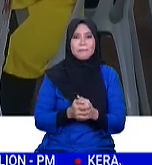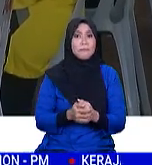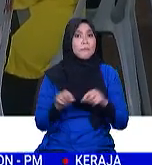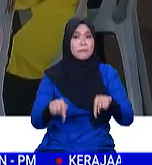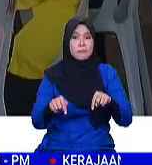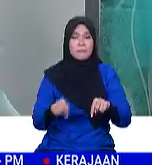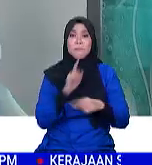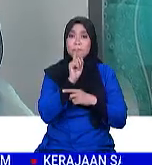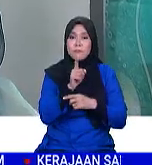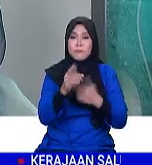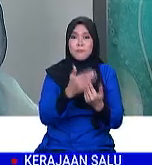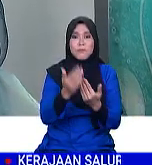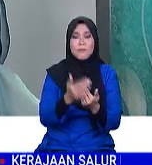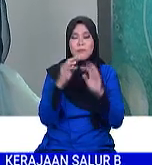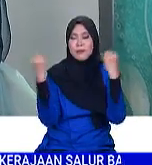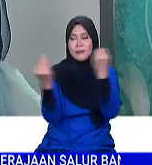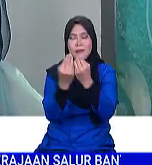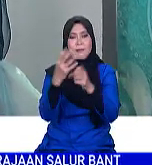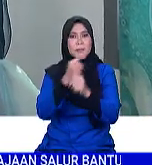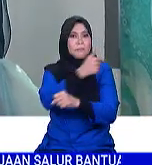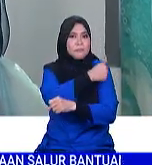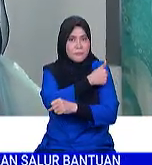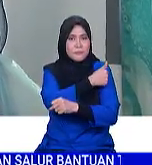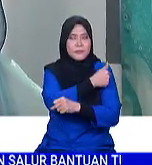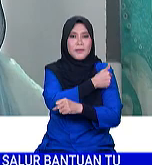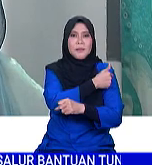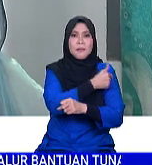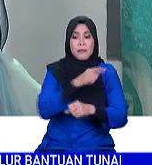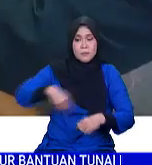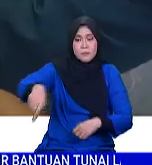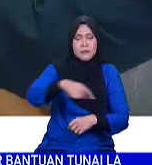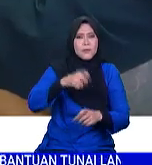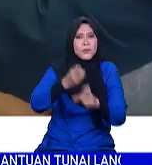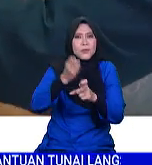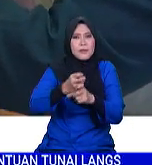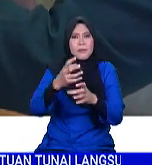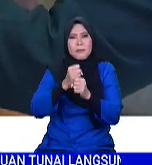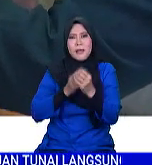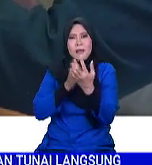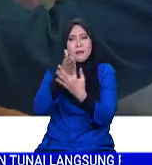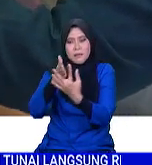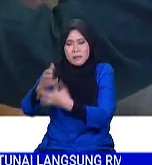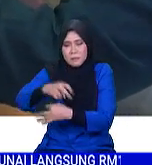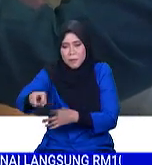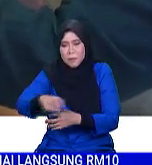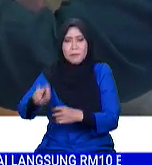secara tidak langsung memudahkan masyarakat mendapat vaksin, lebih-lebih lagi mereka yang sukar mendapatkan akses